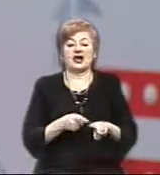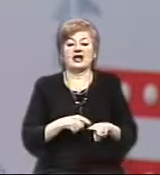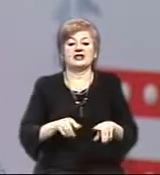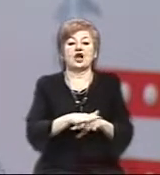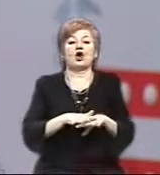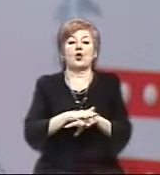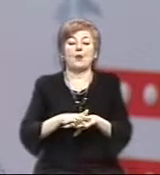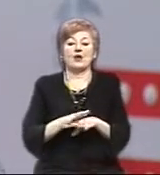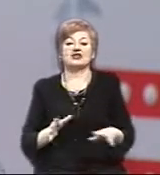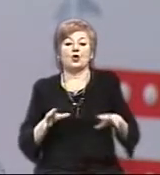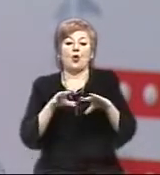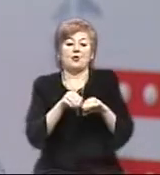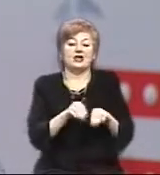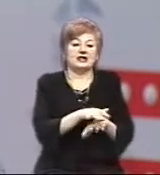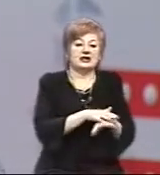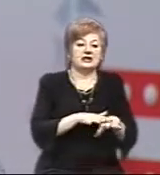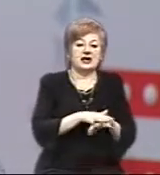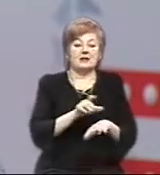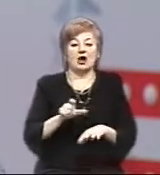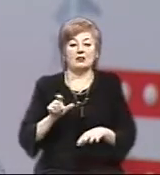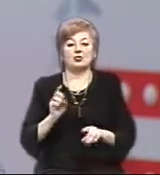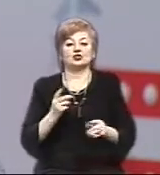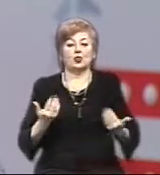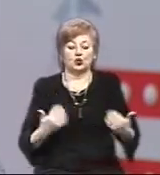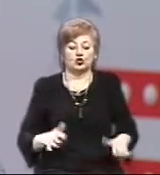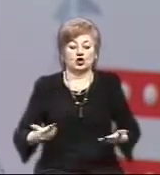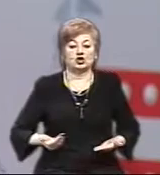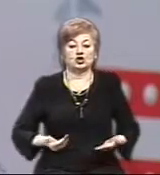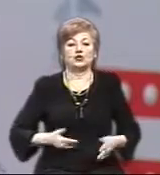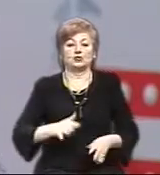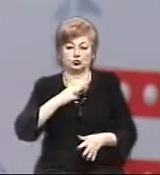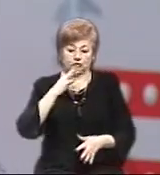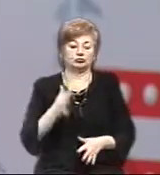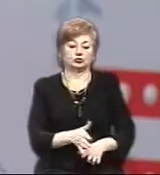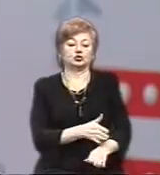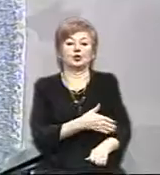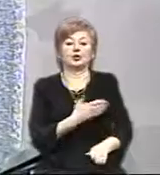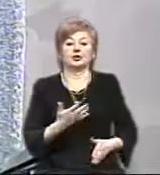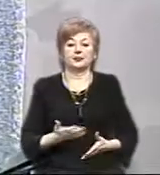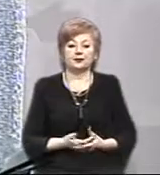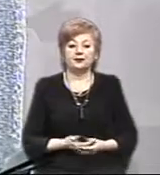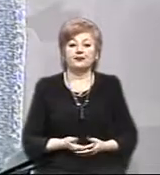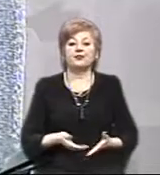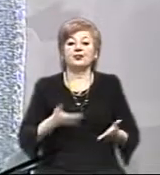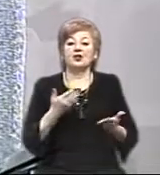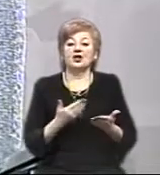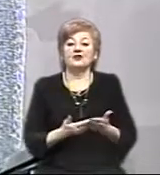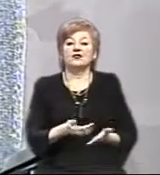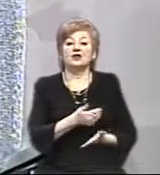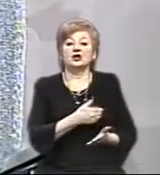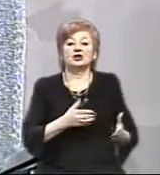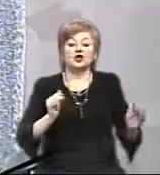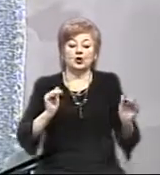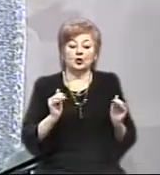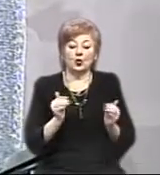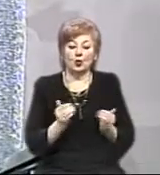числі об'єднаних територіальних громад, в яких вони вже проживають достатньо довго. Отже, я хотіла коротко